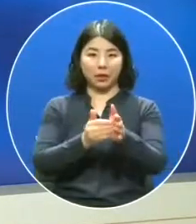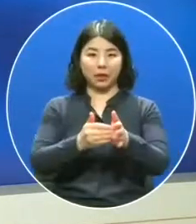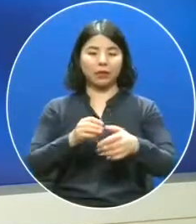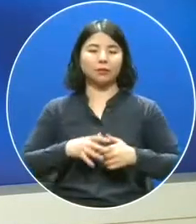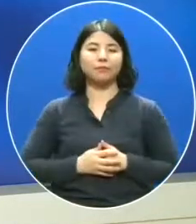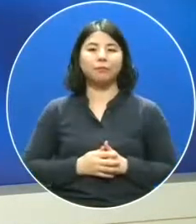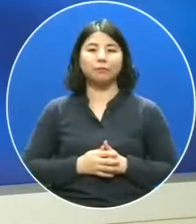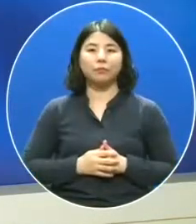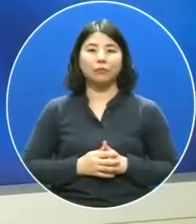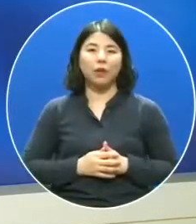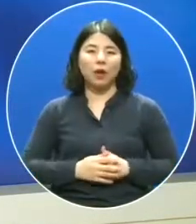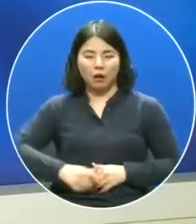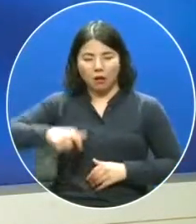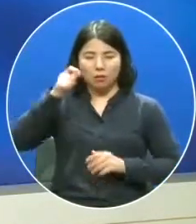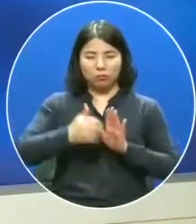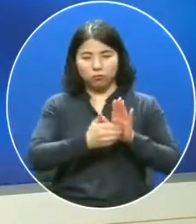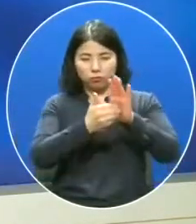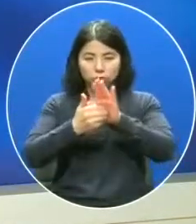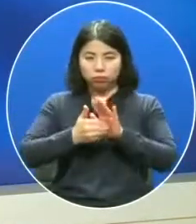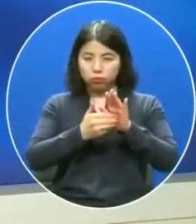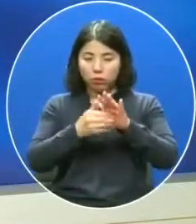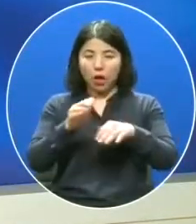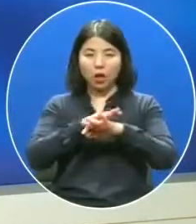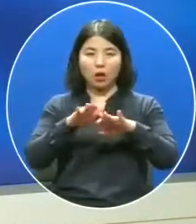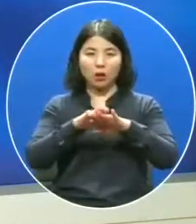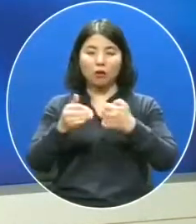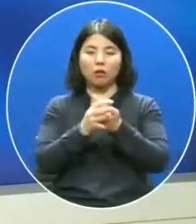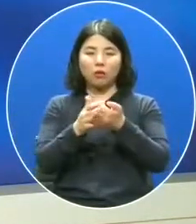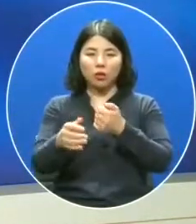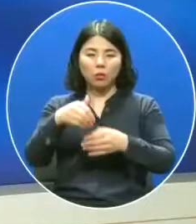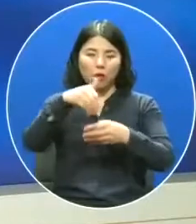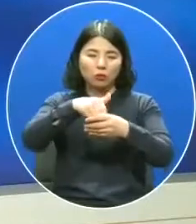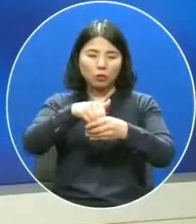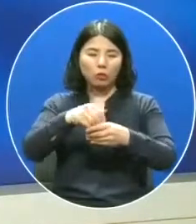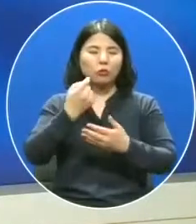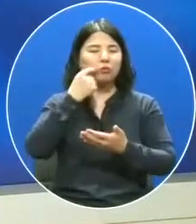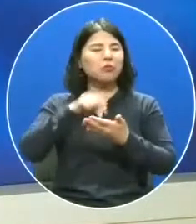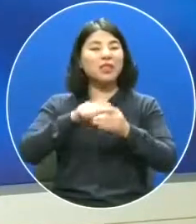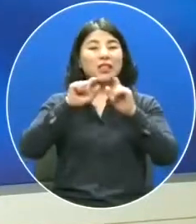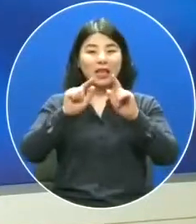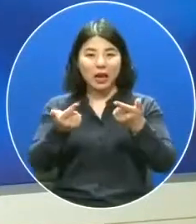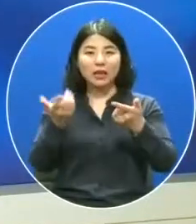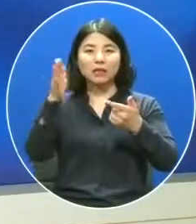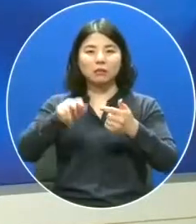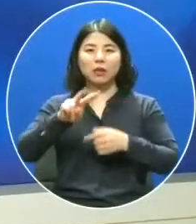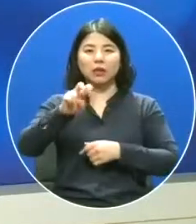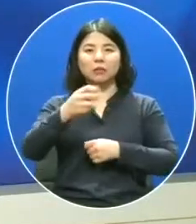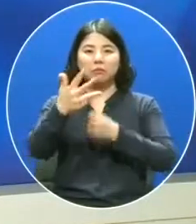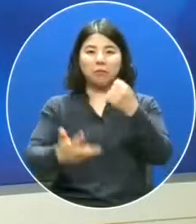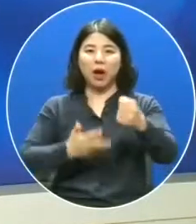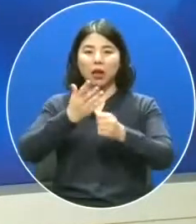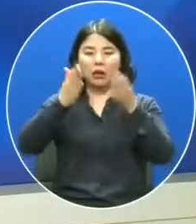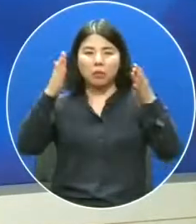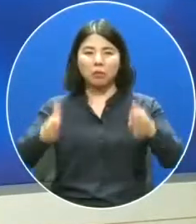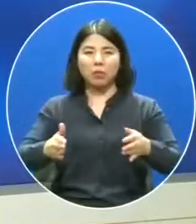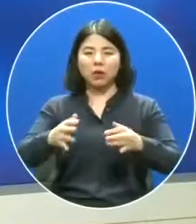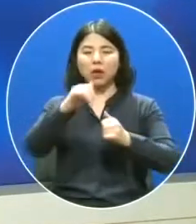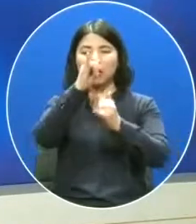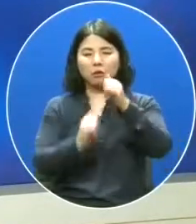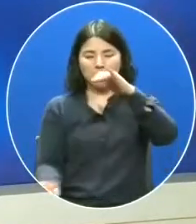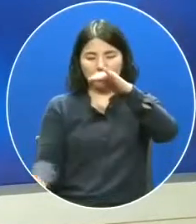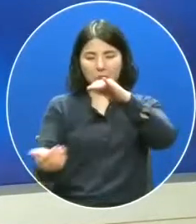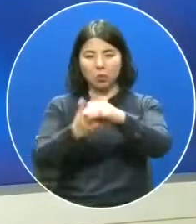치러졌습니다. 강력한 방역 조치로 투표권 행사가 쉽지 않았지만 28년 만에 역대 최고의